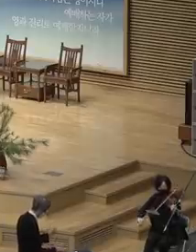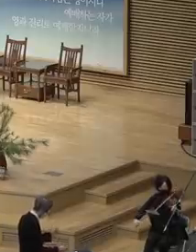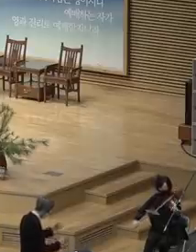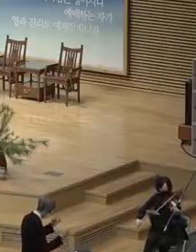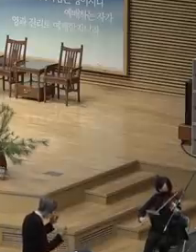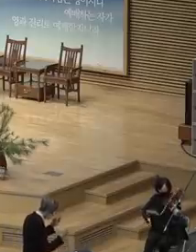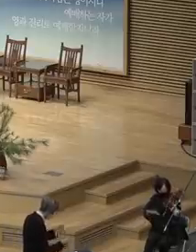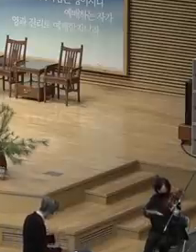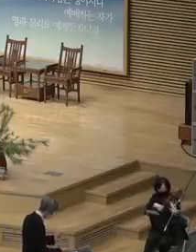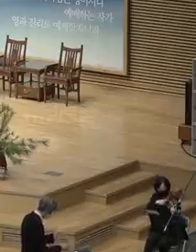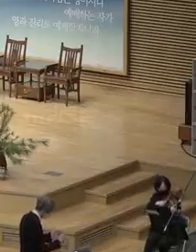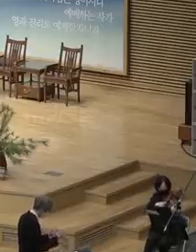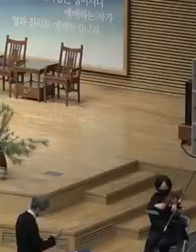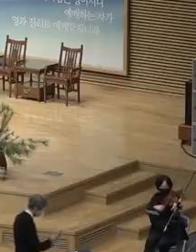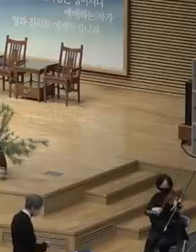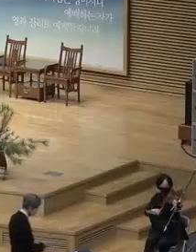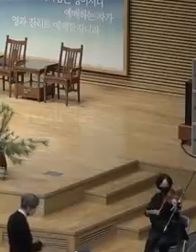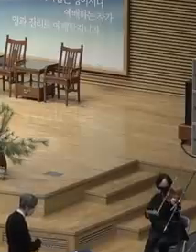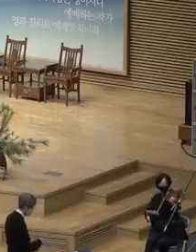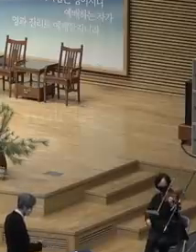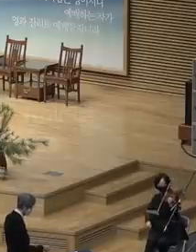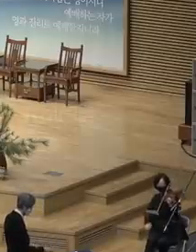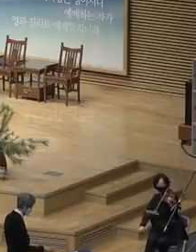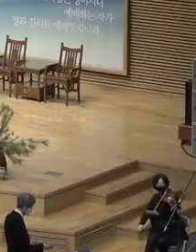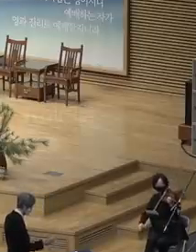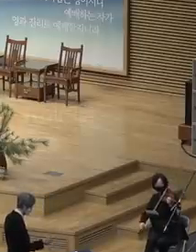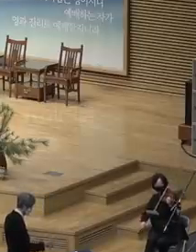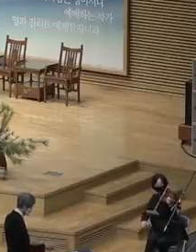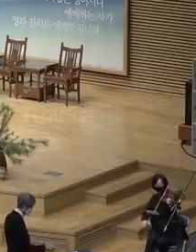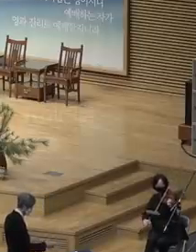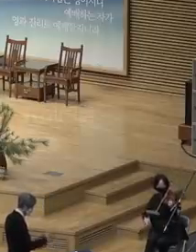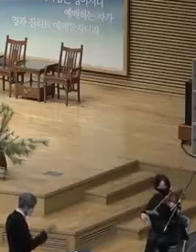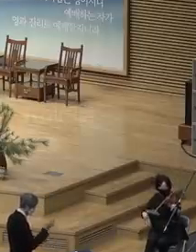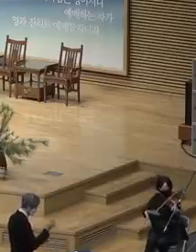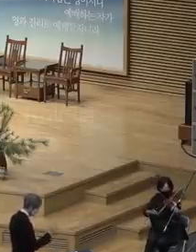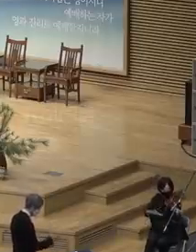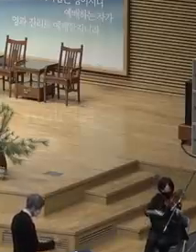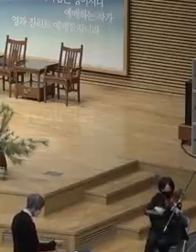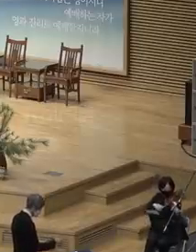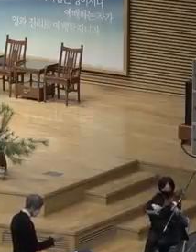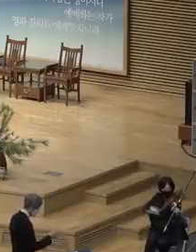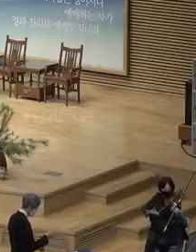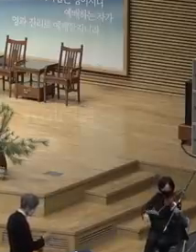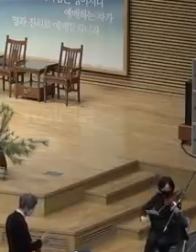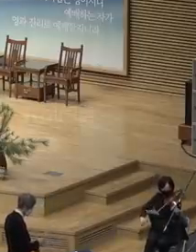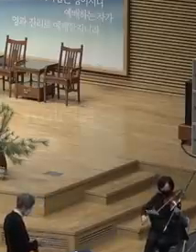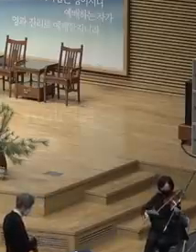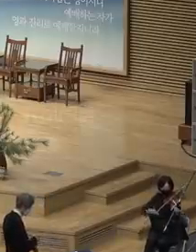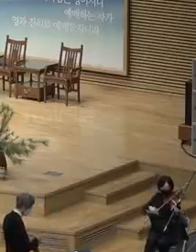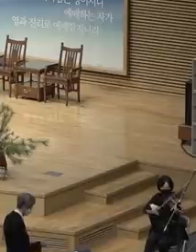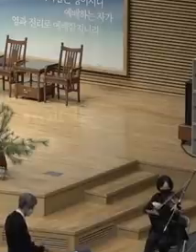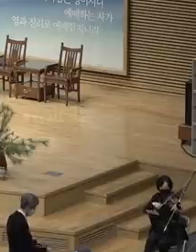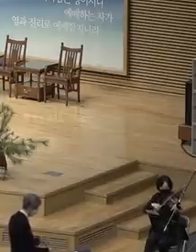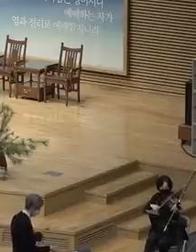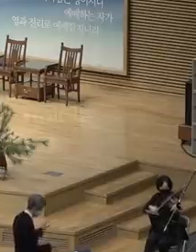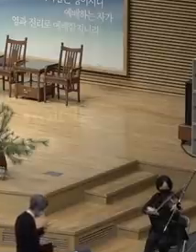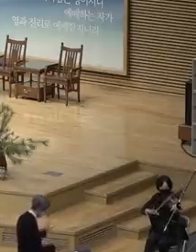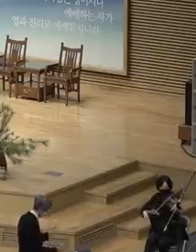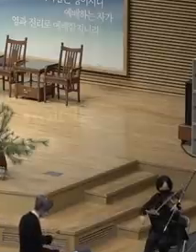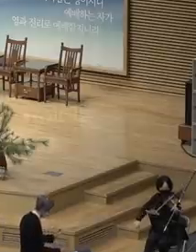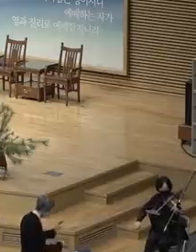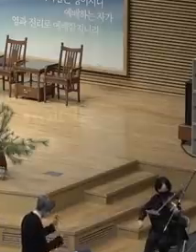주소서. 오늘도 하나님 주의 은혜 우리에게 허락해 주소서. 은혜의 눈을 더욱